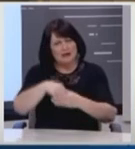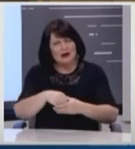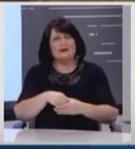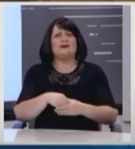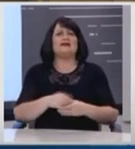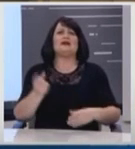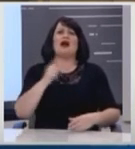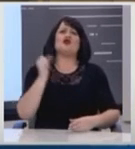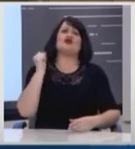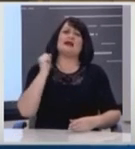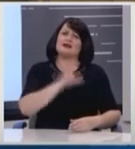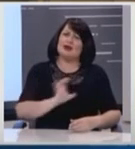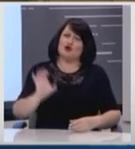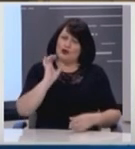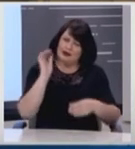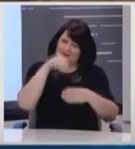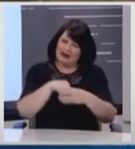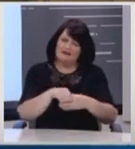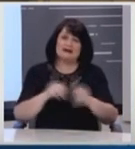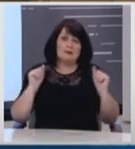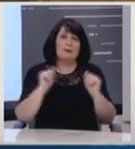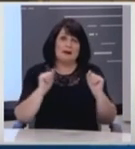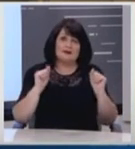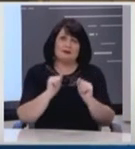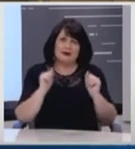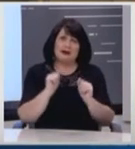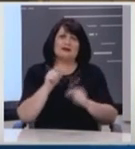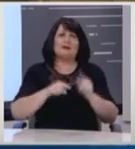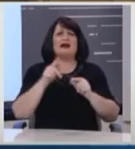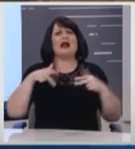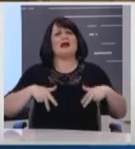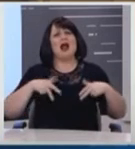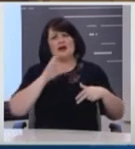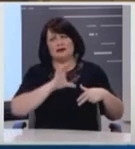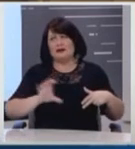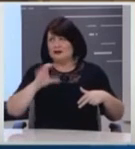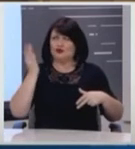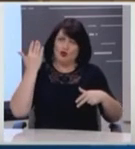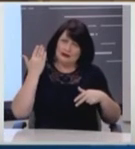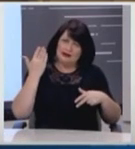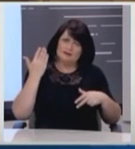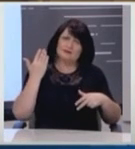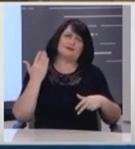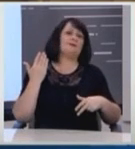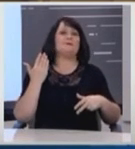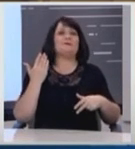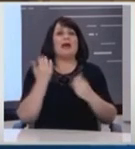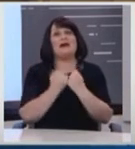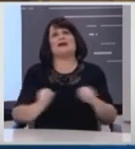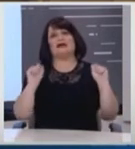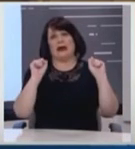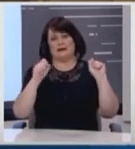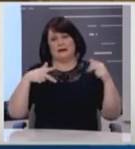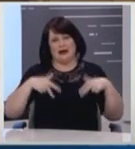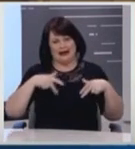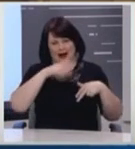άλλων σοσιαλιστικών χωρών και της πίεσης που ασκούσαν κάποια άλλα κράτη που τότε ονομάζονταν αδέσμευτα, τα